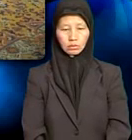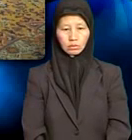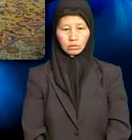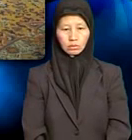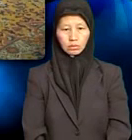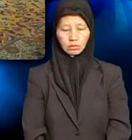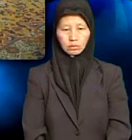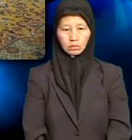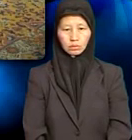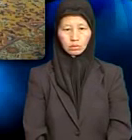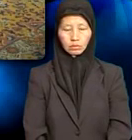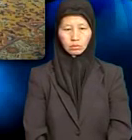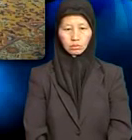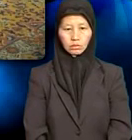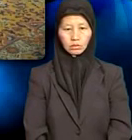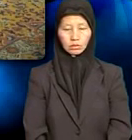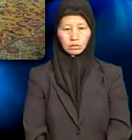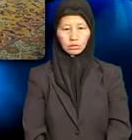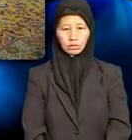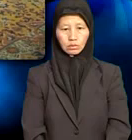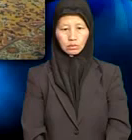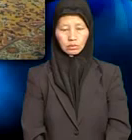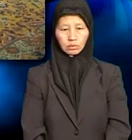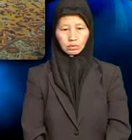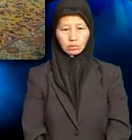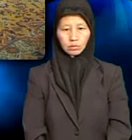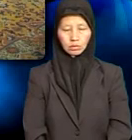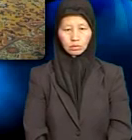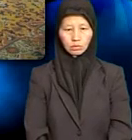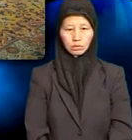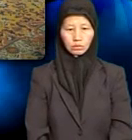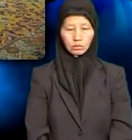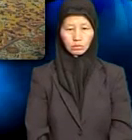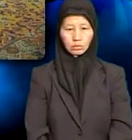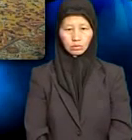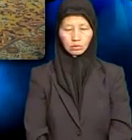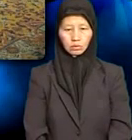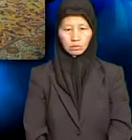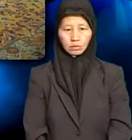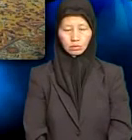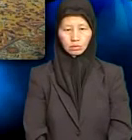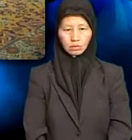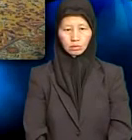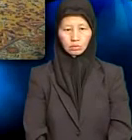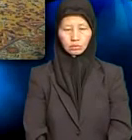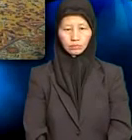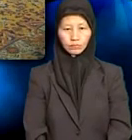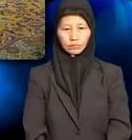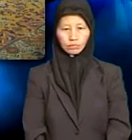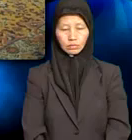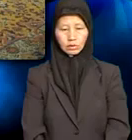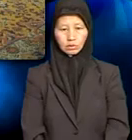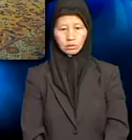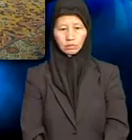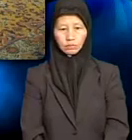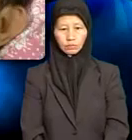على سيدنا إبراهيم وعلى آل إبراهيم بالعالمين إنك حميد مجيد.